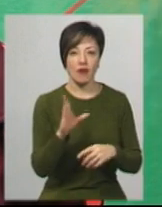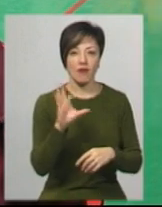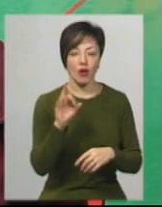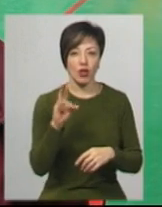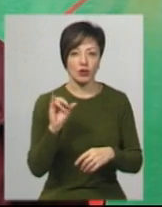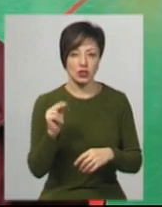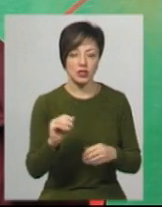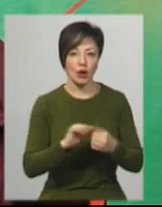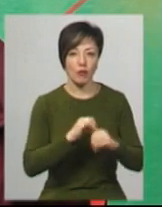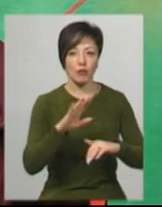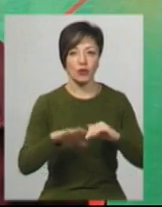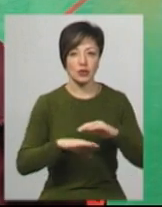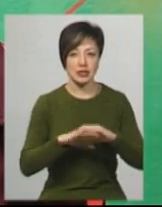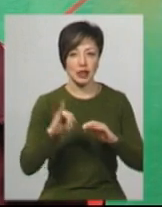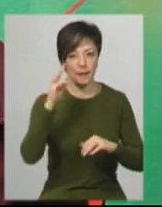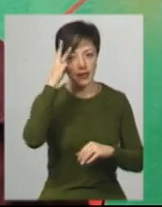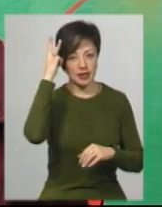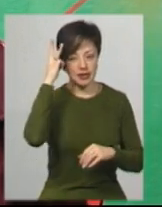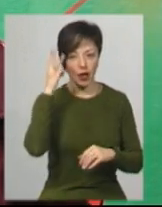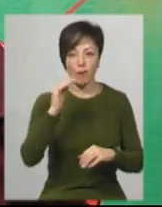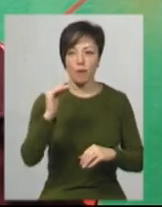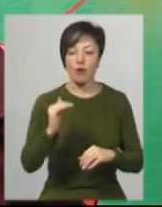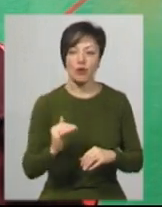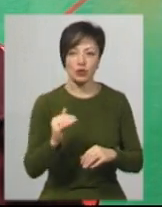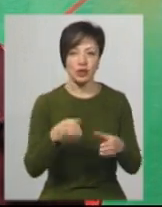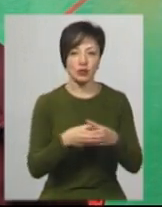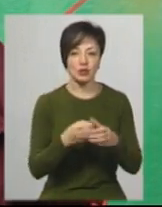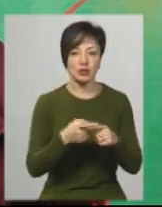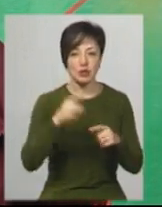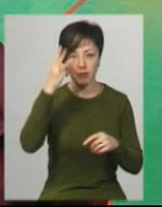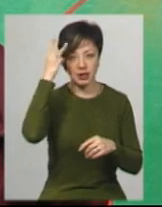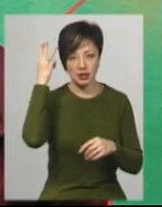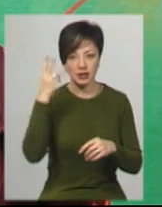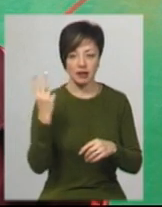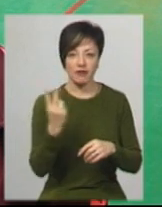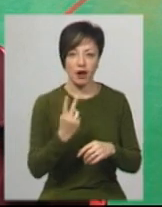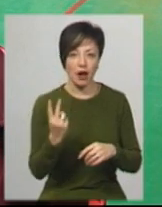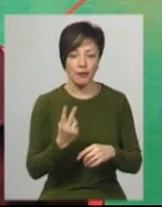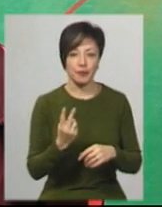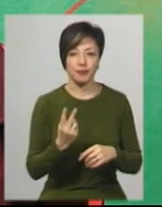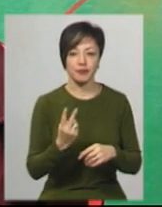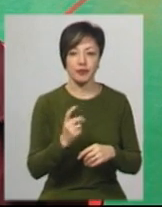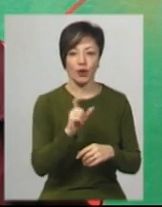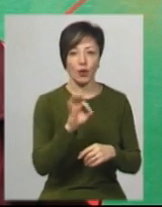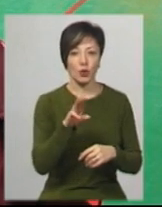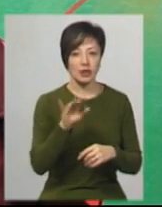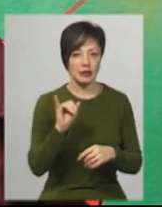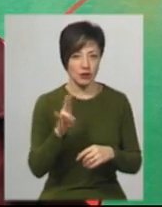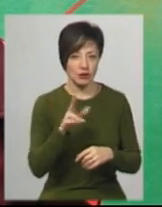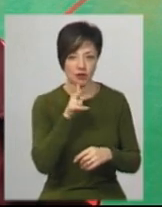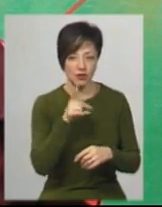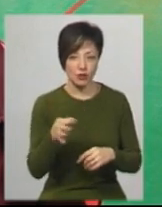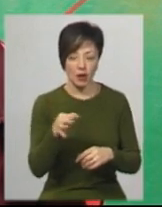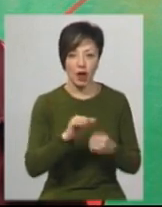Волочиськ, Кам'янець-Подільський, а також Хмельницький. Молодша категорія – це Хмельницький 2, Хотин до нас